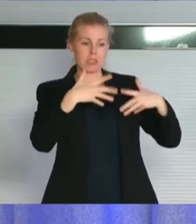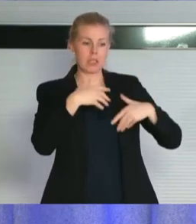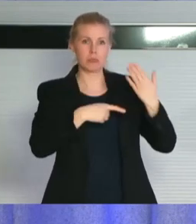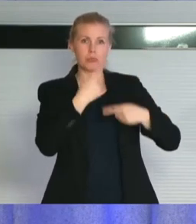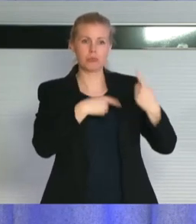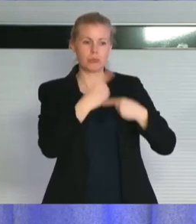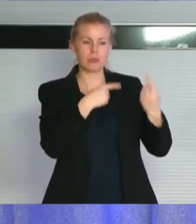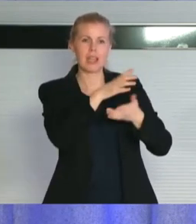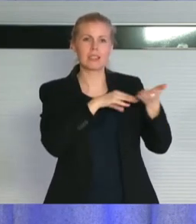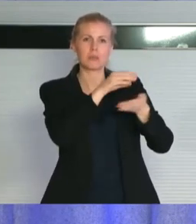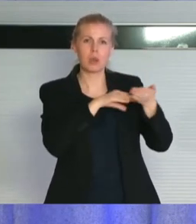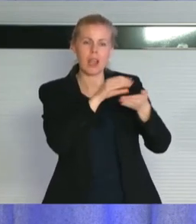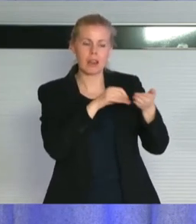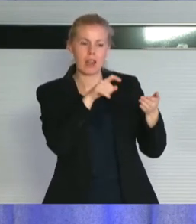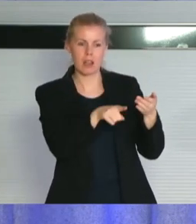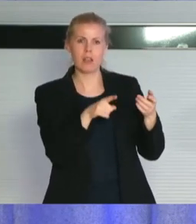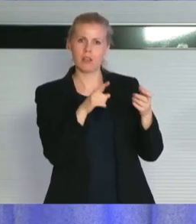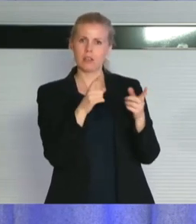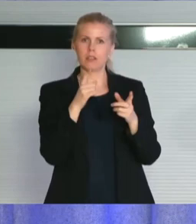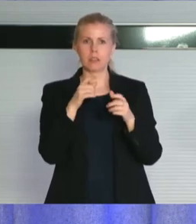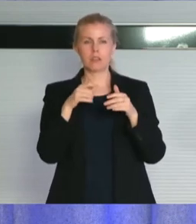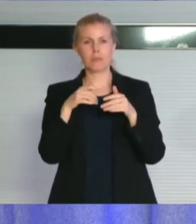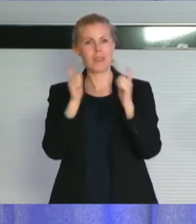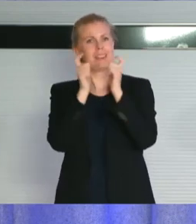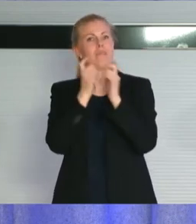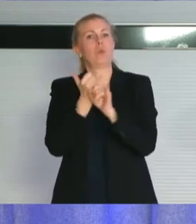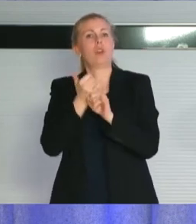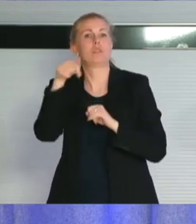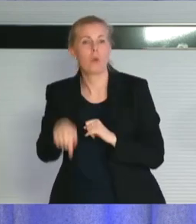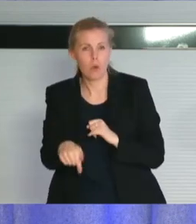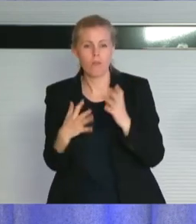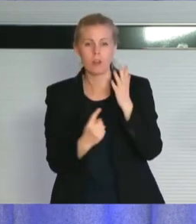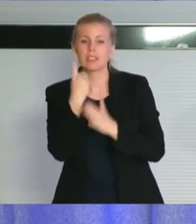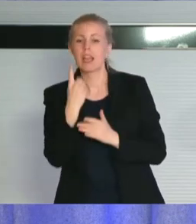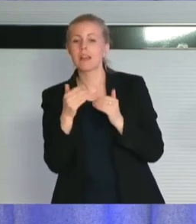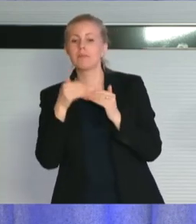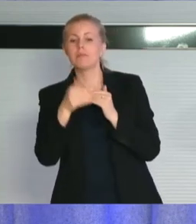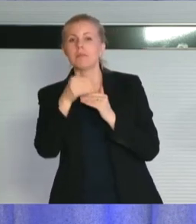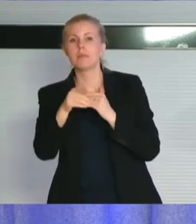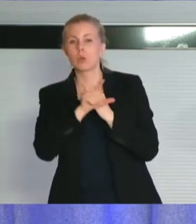anslå hva det virkelige bildet er nå, og hva som vil skje de nærmeste ukene.